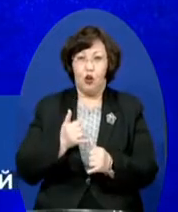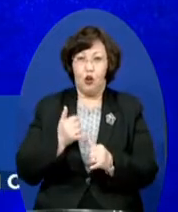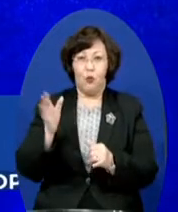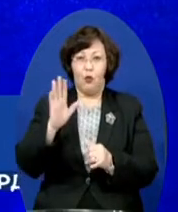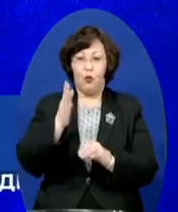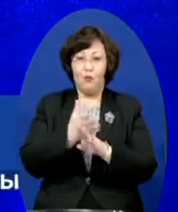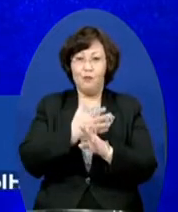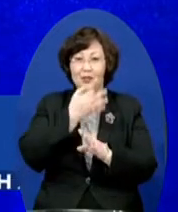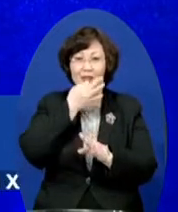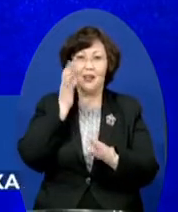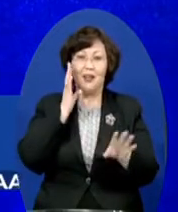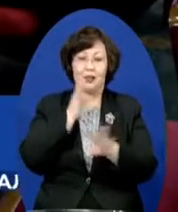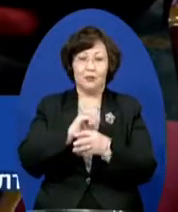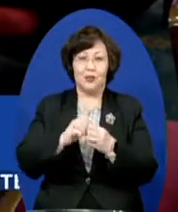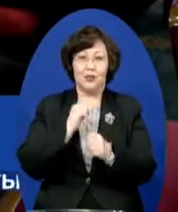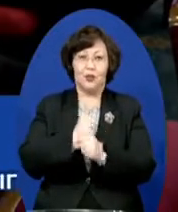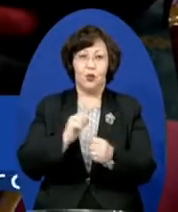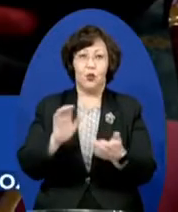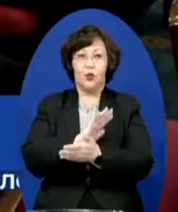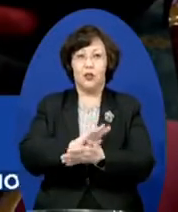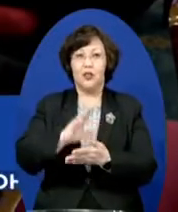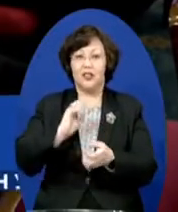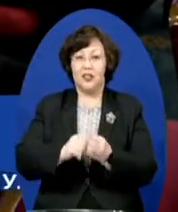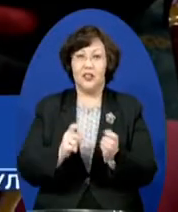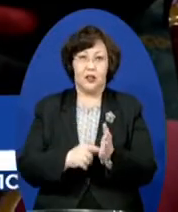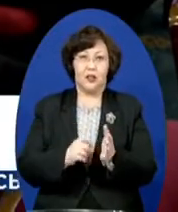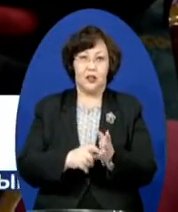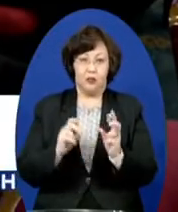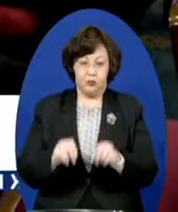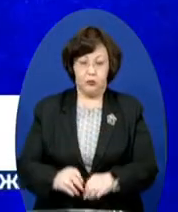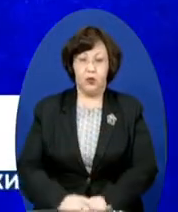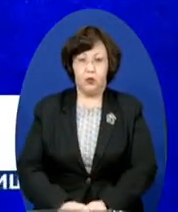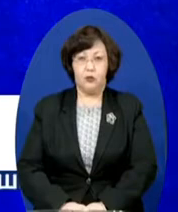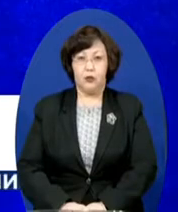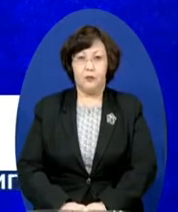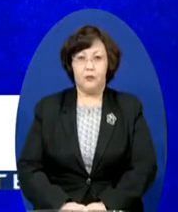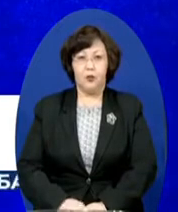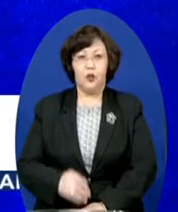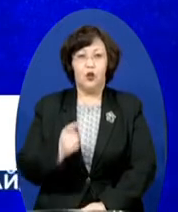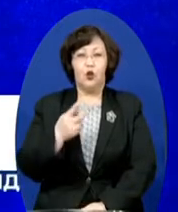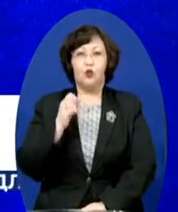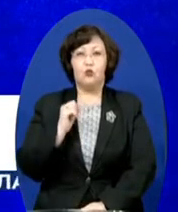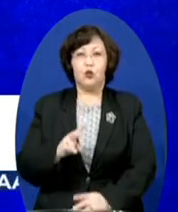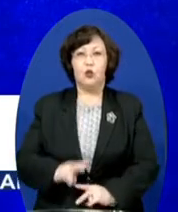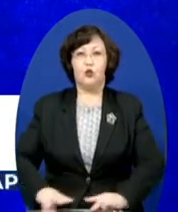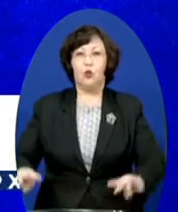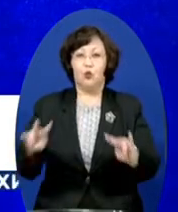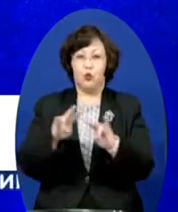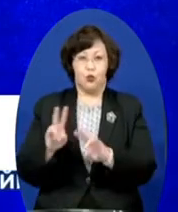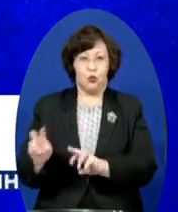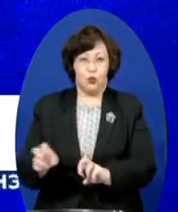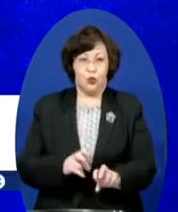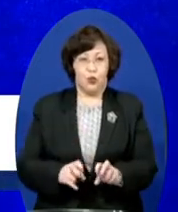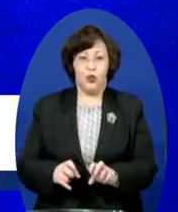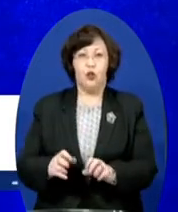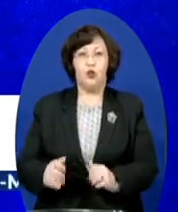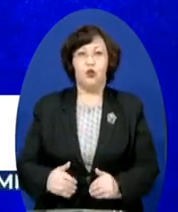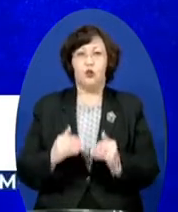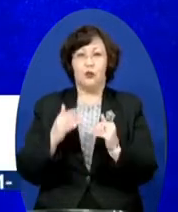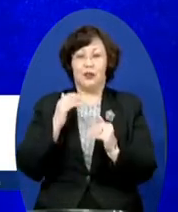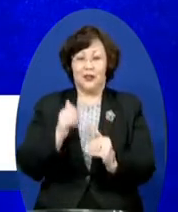гарах хэмжээг нэн даруй яралтай авч хэрэгжүүлэх шаардлагатай юм. Хөвсгөл нуур судлалыг бүх талаар